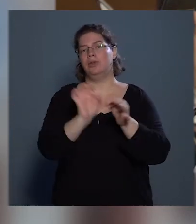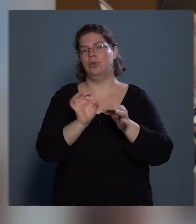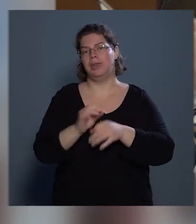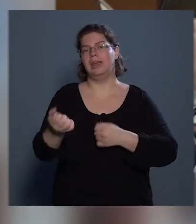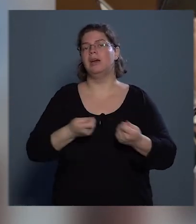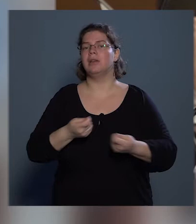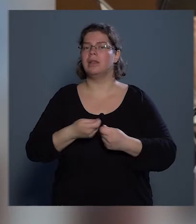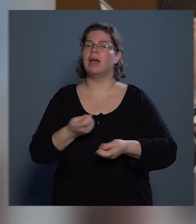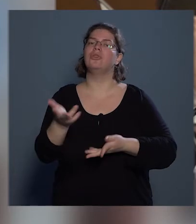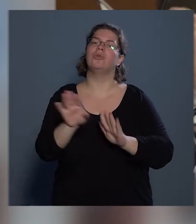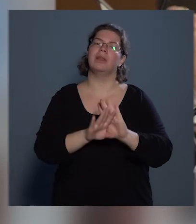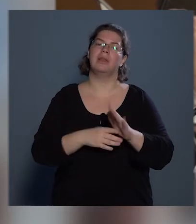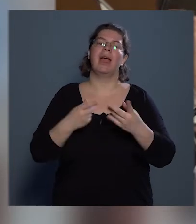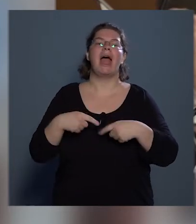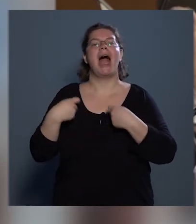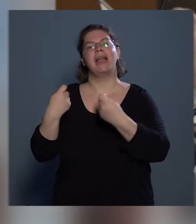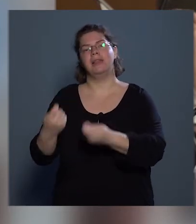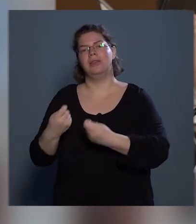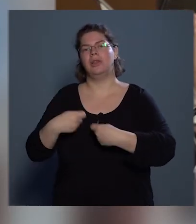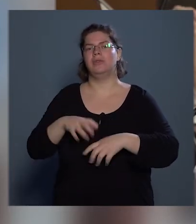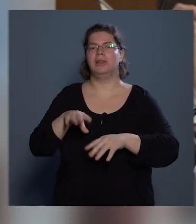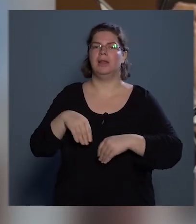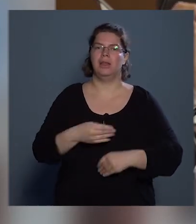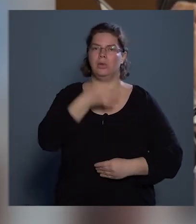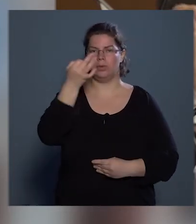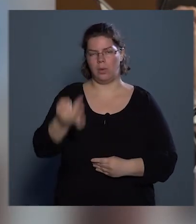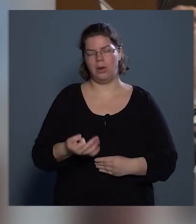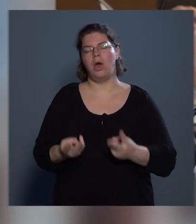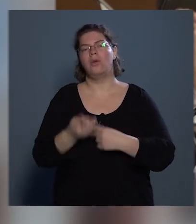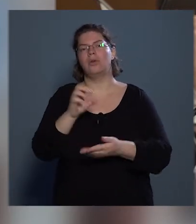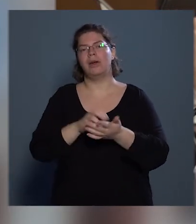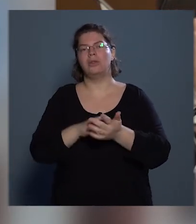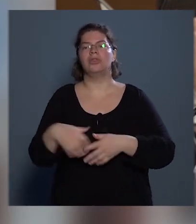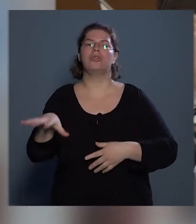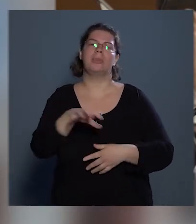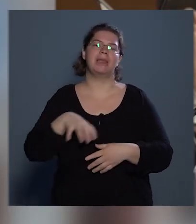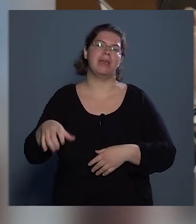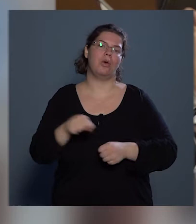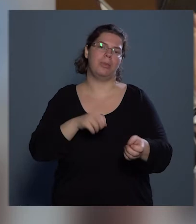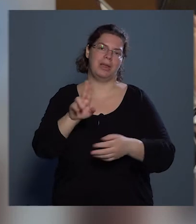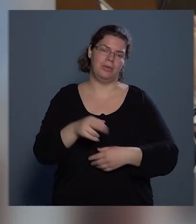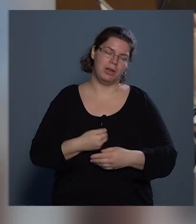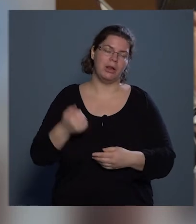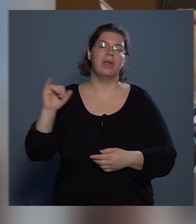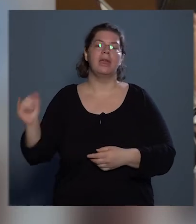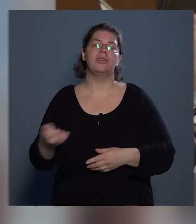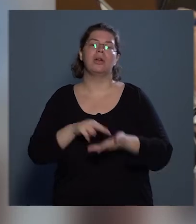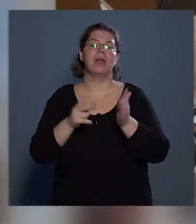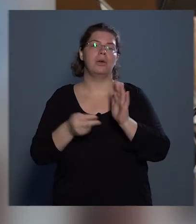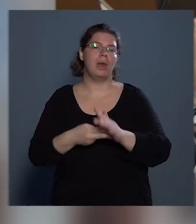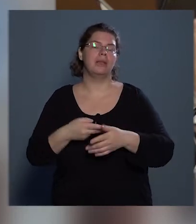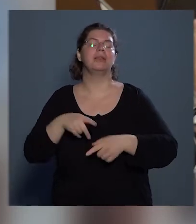átadás átvételéről szóló a fővárosi és megyei kormányhivatalokról, valamint a járási fővárosi kerületi hivatalokról szóló